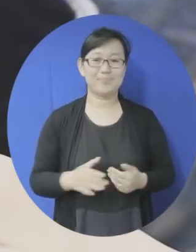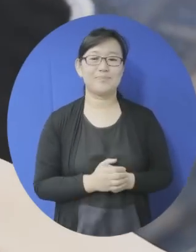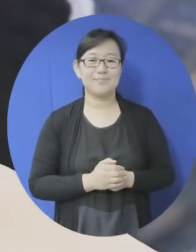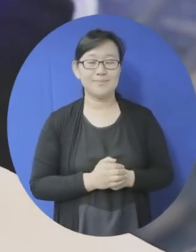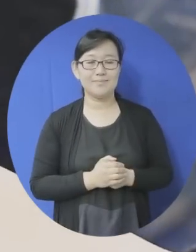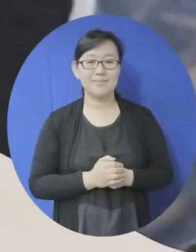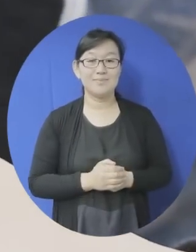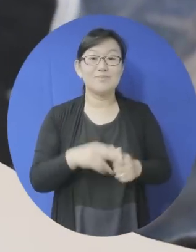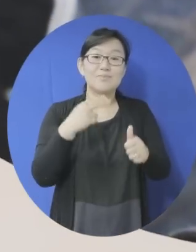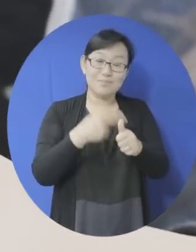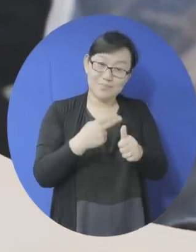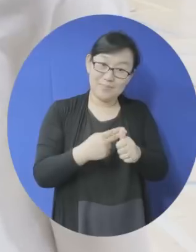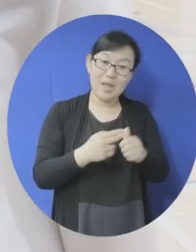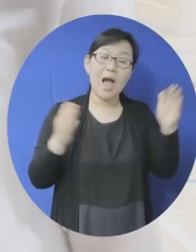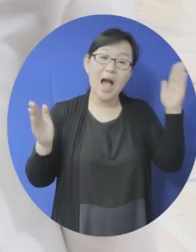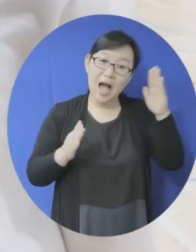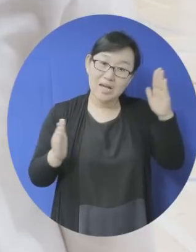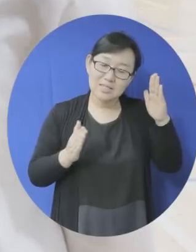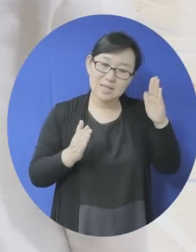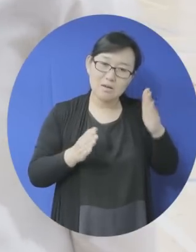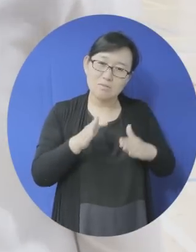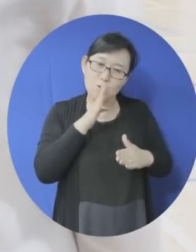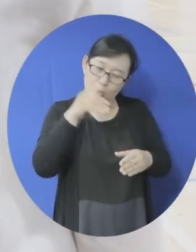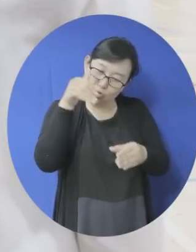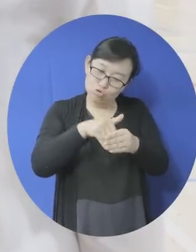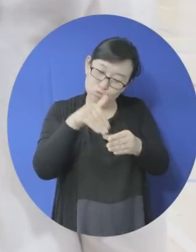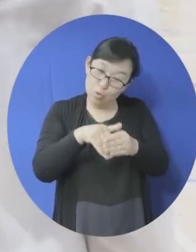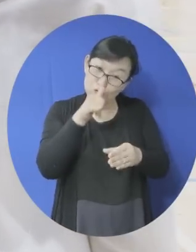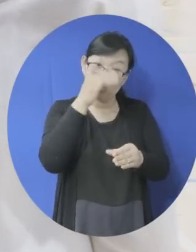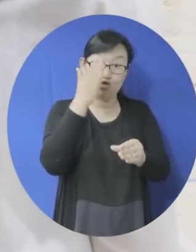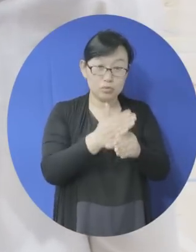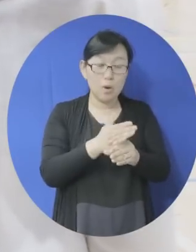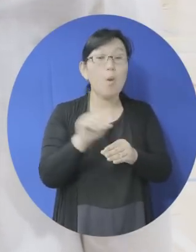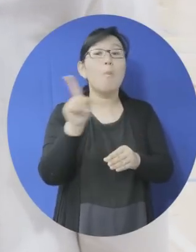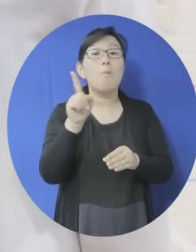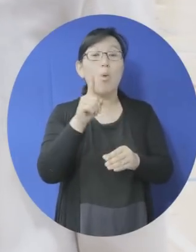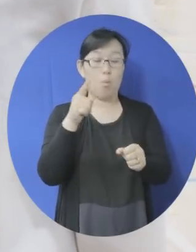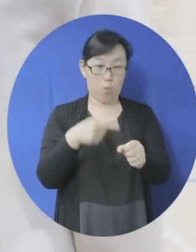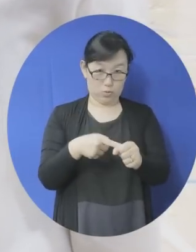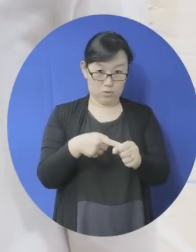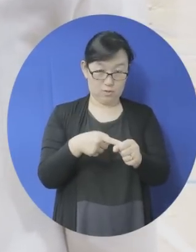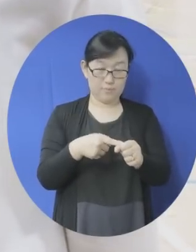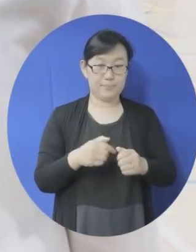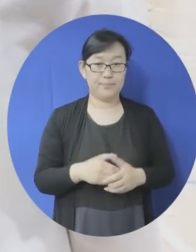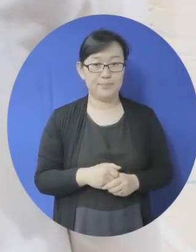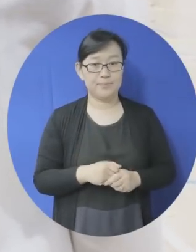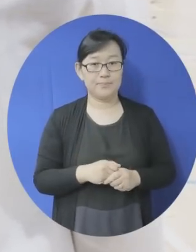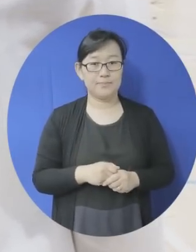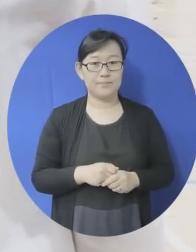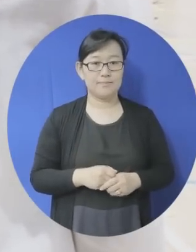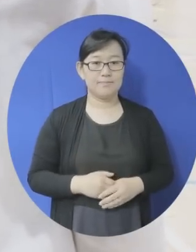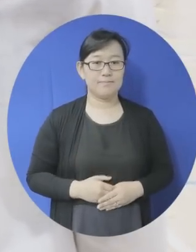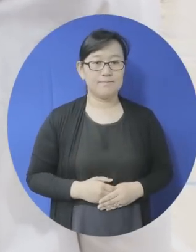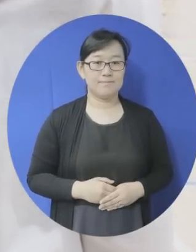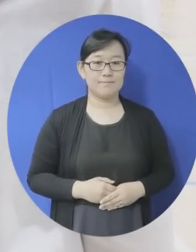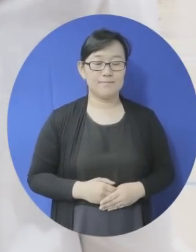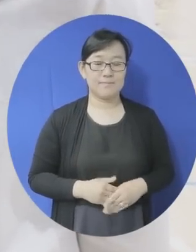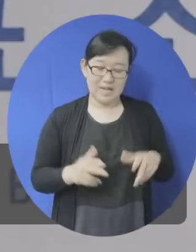자랑입니다. 선생님, 학생들이 진지하게 투표에 임하고 있는데요. 어떤 취지에서 투표를 진행하고 계신